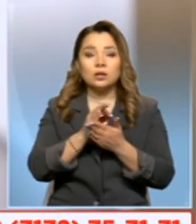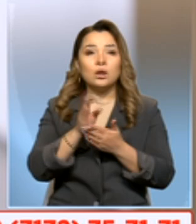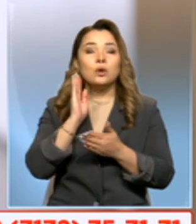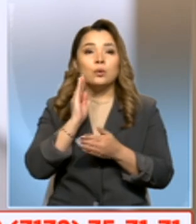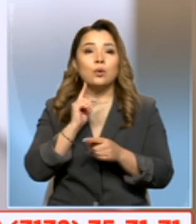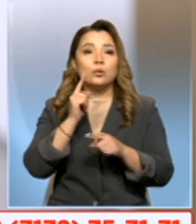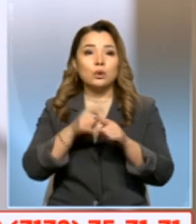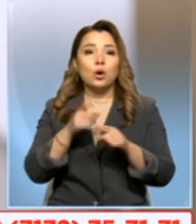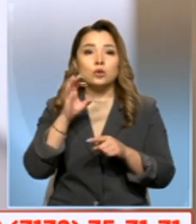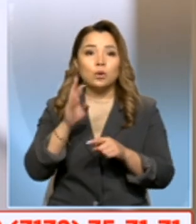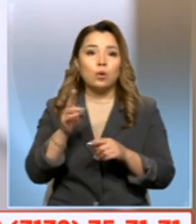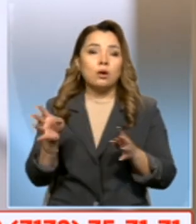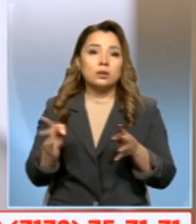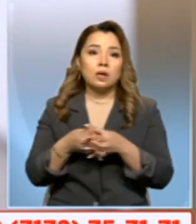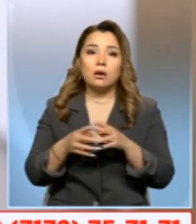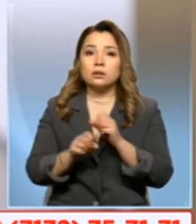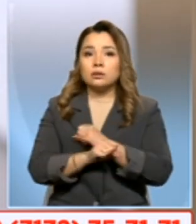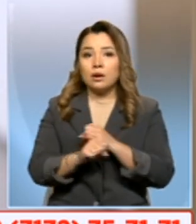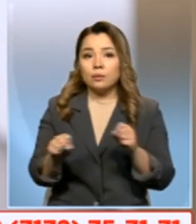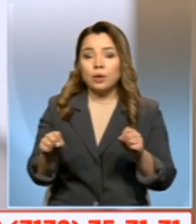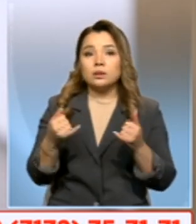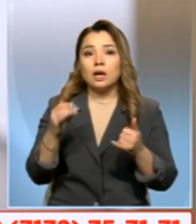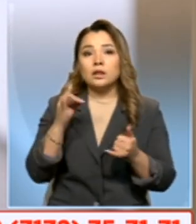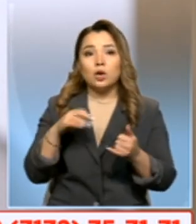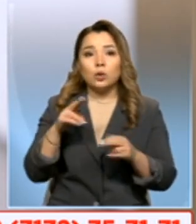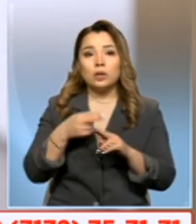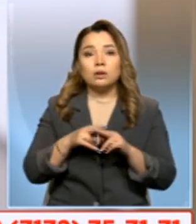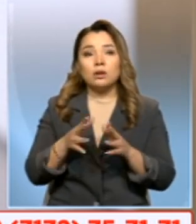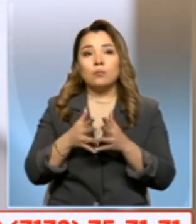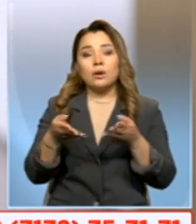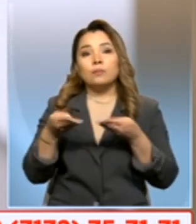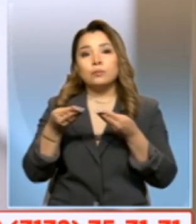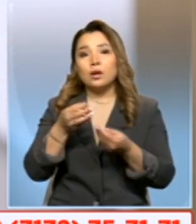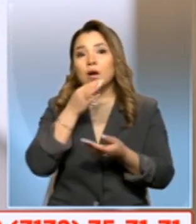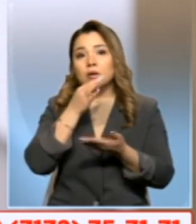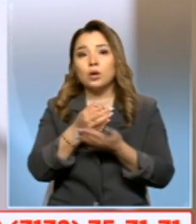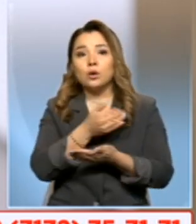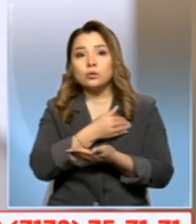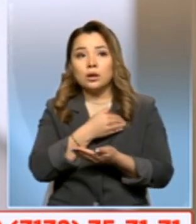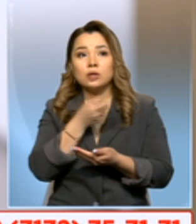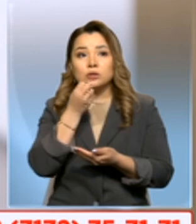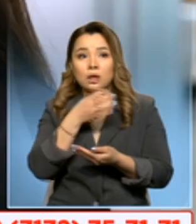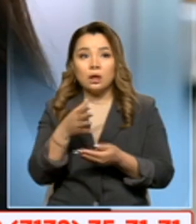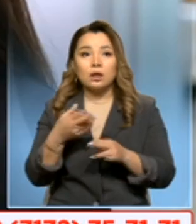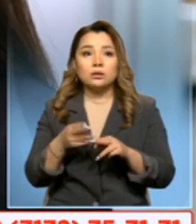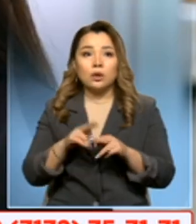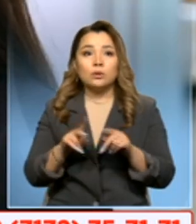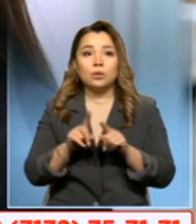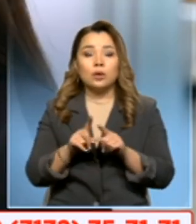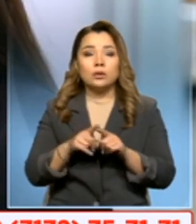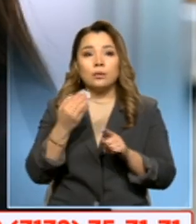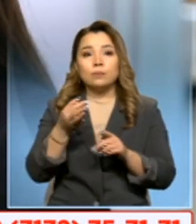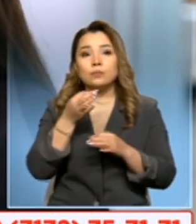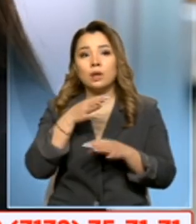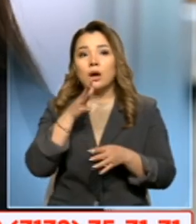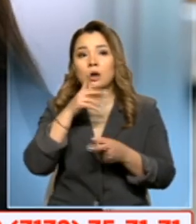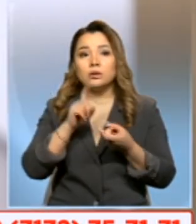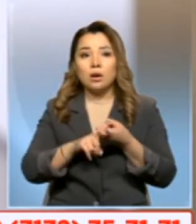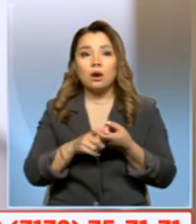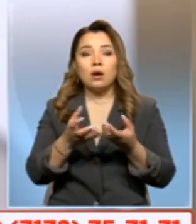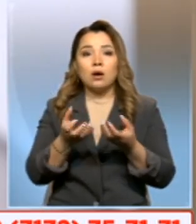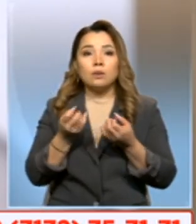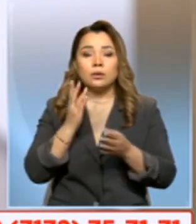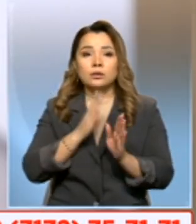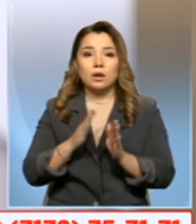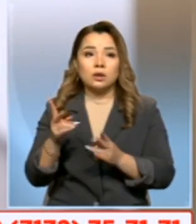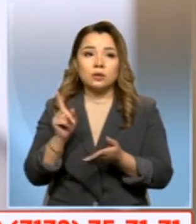болсын, солармен араластырмау керек. Және де йодтың әсері жақсы болсын десеңіз, сіз оны белгілі бір уақытта қабылдап тұрыңыз